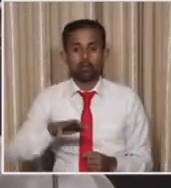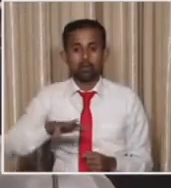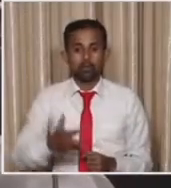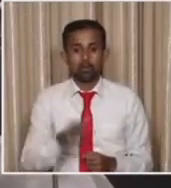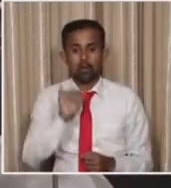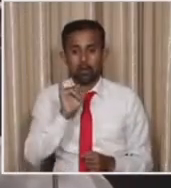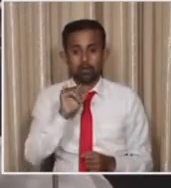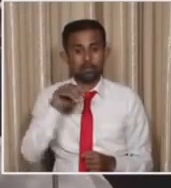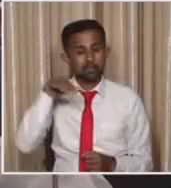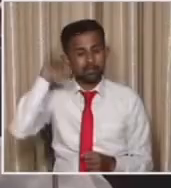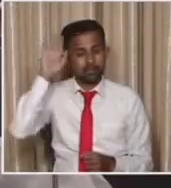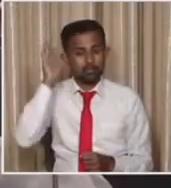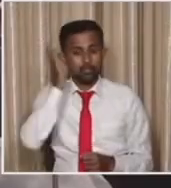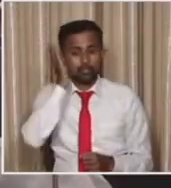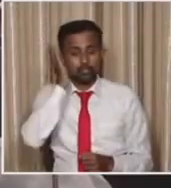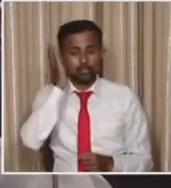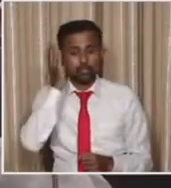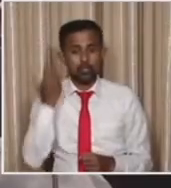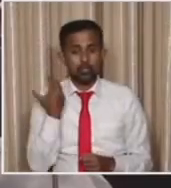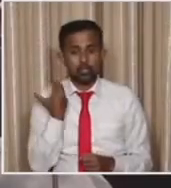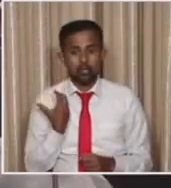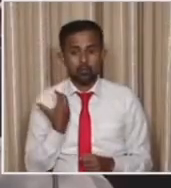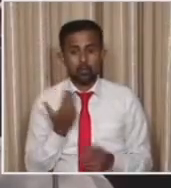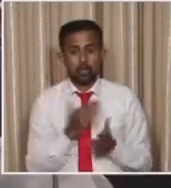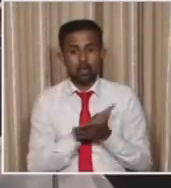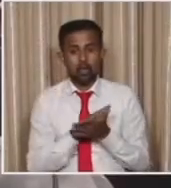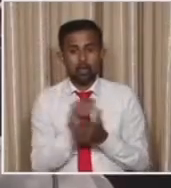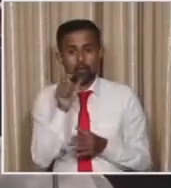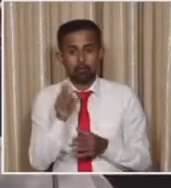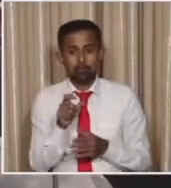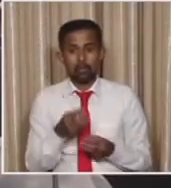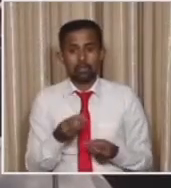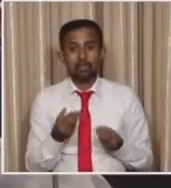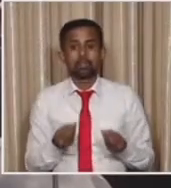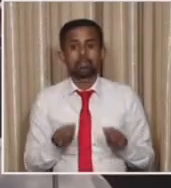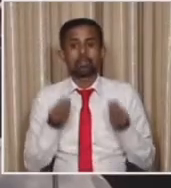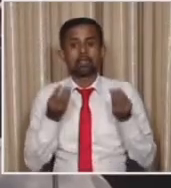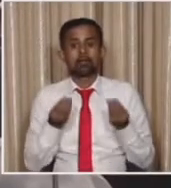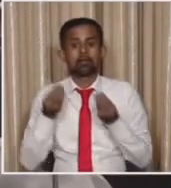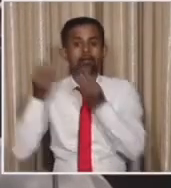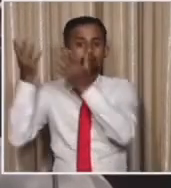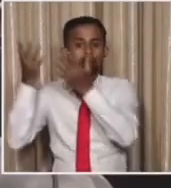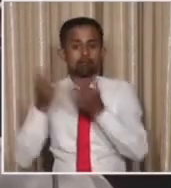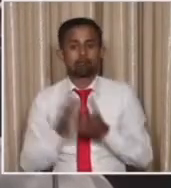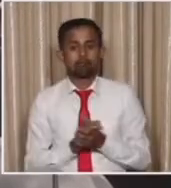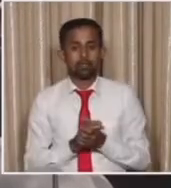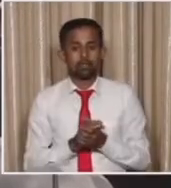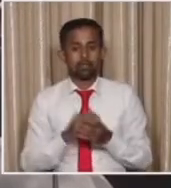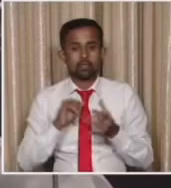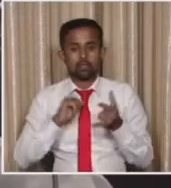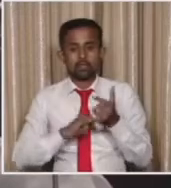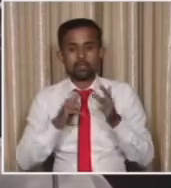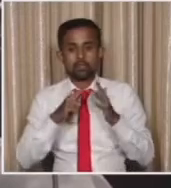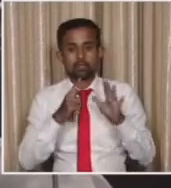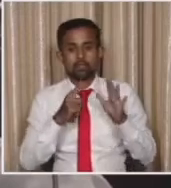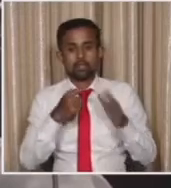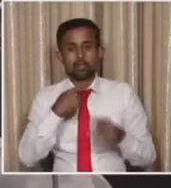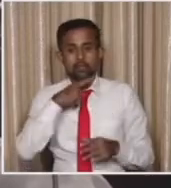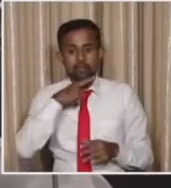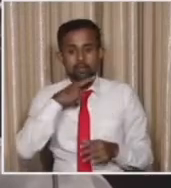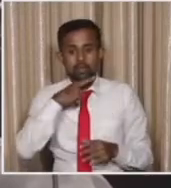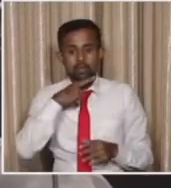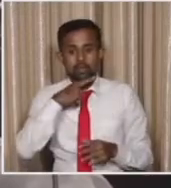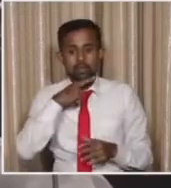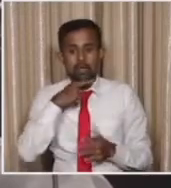දී එවකට හිටිය ඉංග්‍රීසි ආණ්ඩුකාරවරයා හෙන්රි බ්ලේක් මේක දෙනවා ටැග් එකක් හැටියට සියමේ රජතුමාට. තායිලන්තේ බැංකොක්